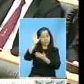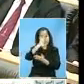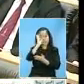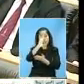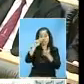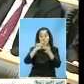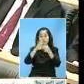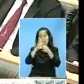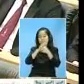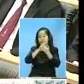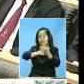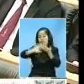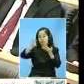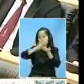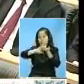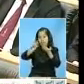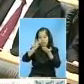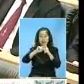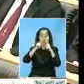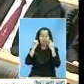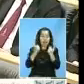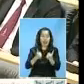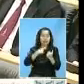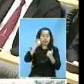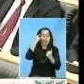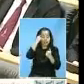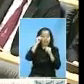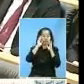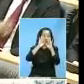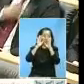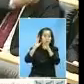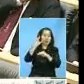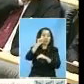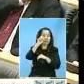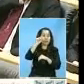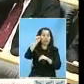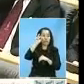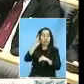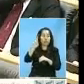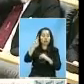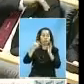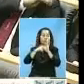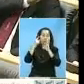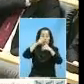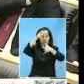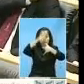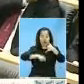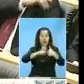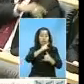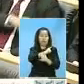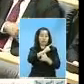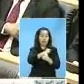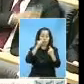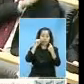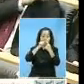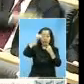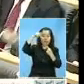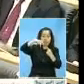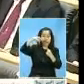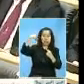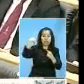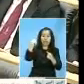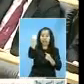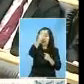ในการปกครองในระบอบประชาธิปไตยเพราะฉะนั้นก็ต้องฝากไว้นะครับสสรท่านก็จะต้องมีบทเฉพาะการให้ผู้